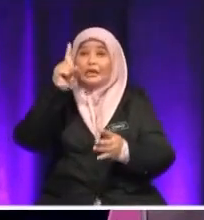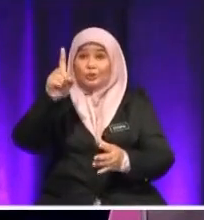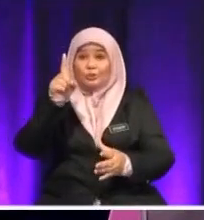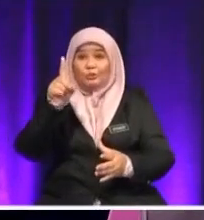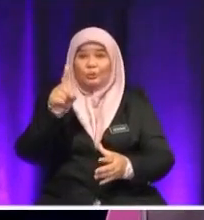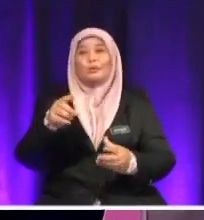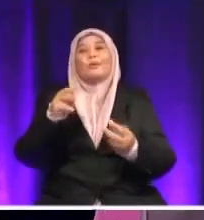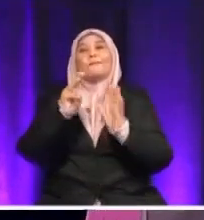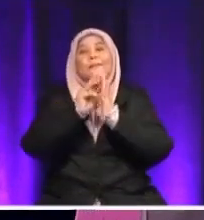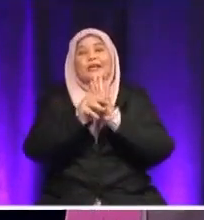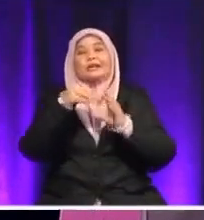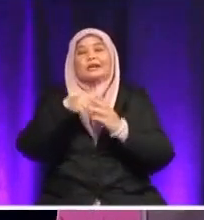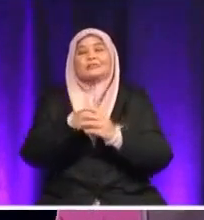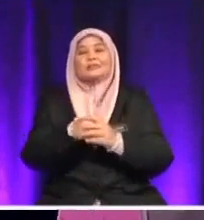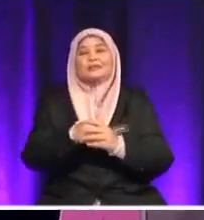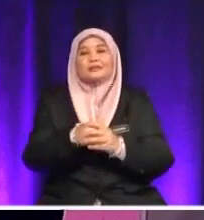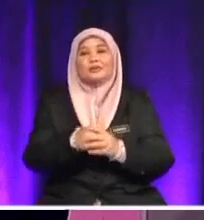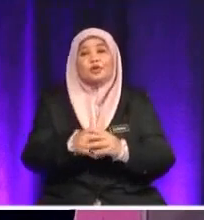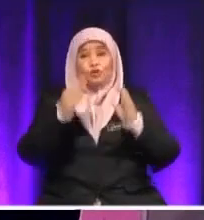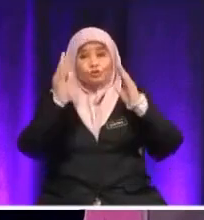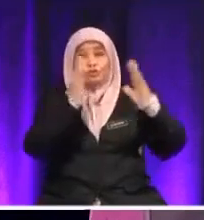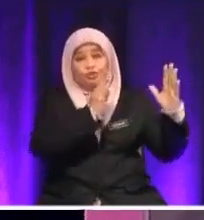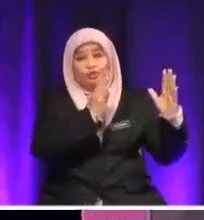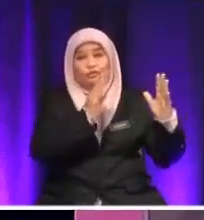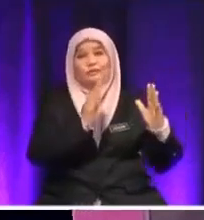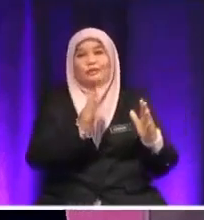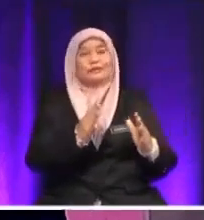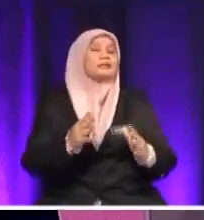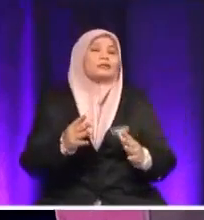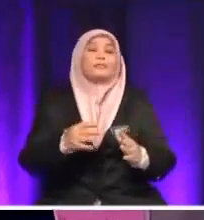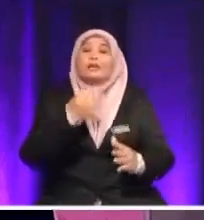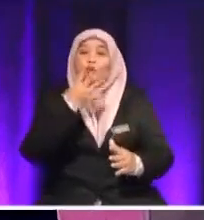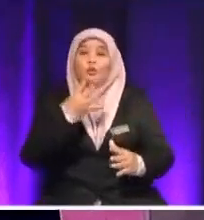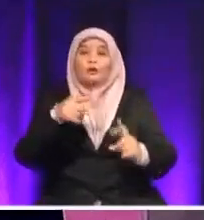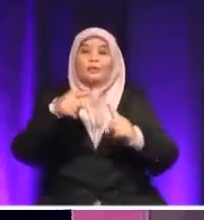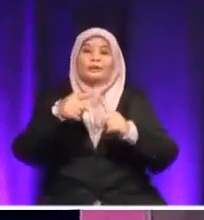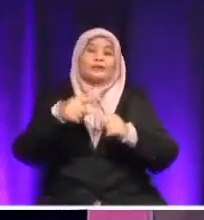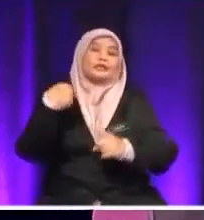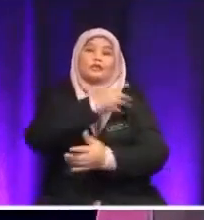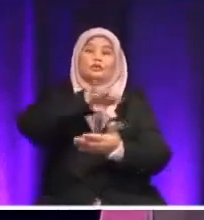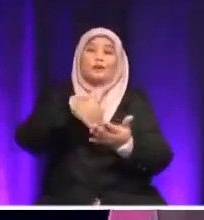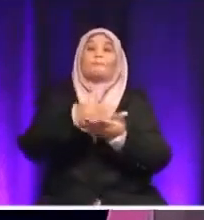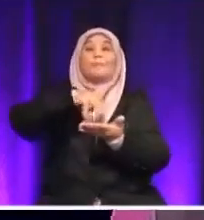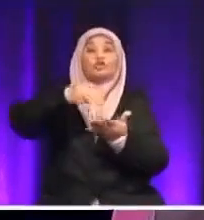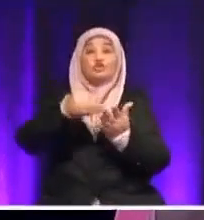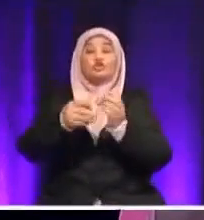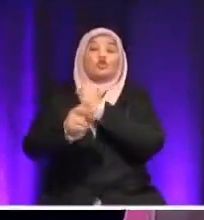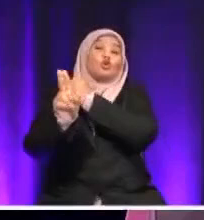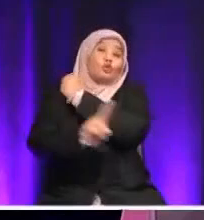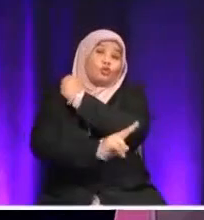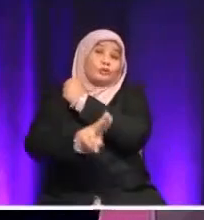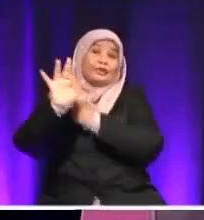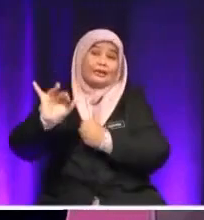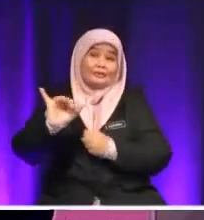Cuba susun frasa tu dengan betul dan tolong huraikan kepada kita semua apa dia maksud hudud yang Hakim faham. Okey, baik